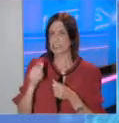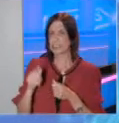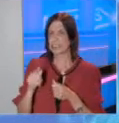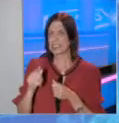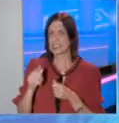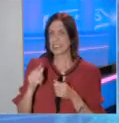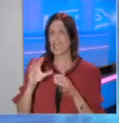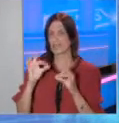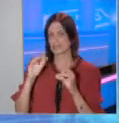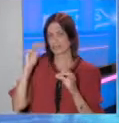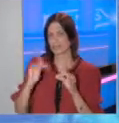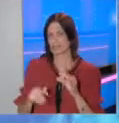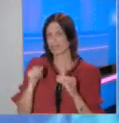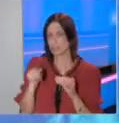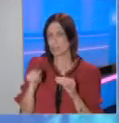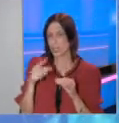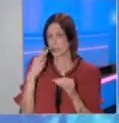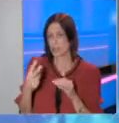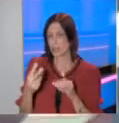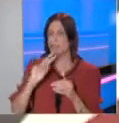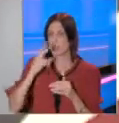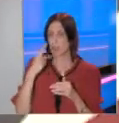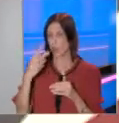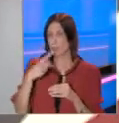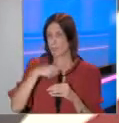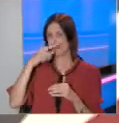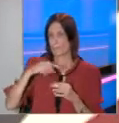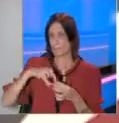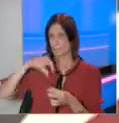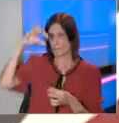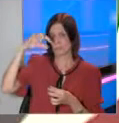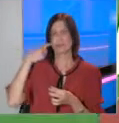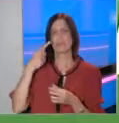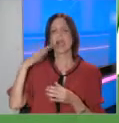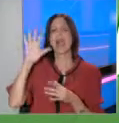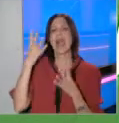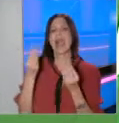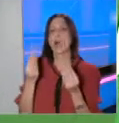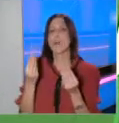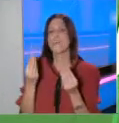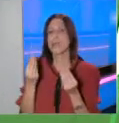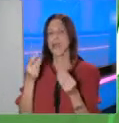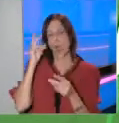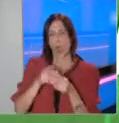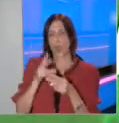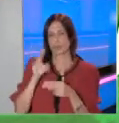העשירון העשירי, שם, אם אפשר לראות עוד פעם את העמודה הזאת, שם נמצאים הכי הרבה